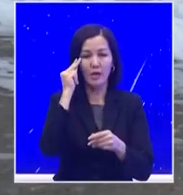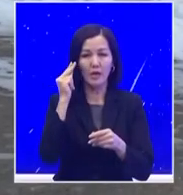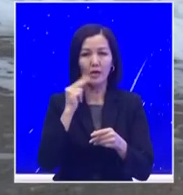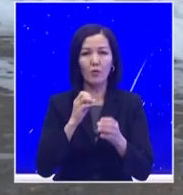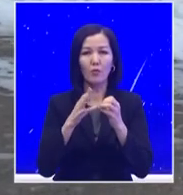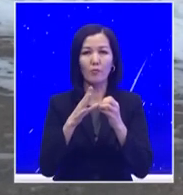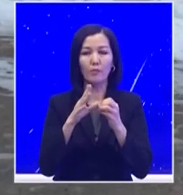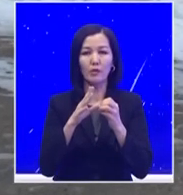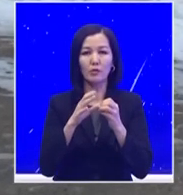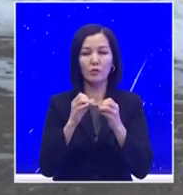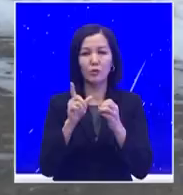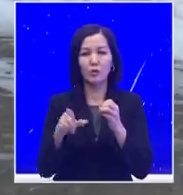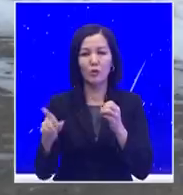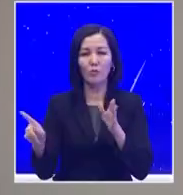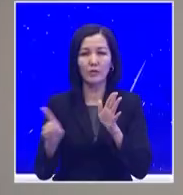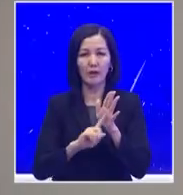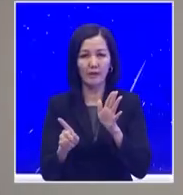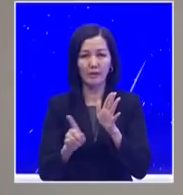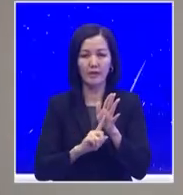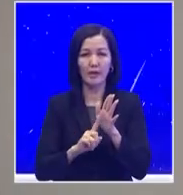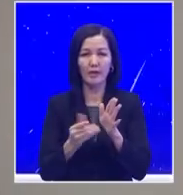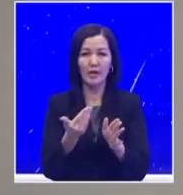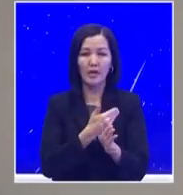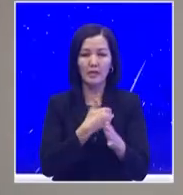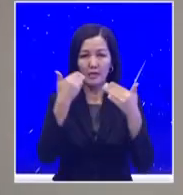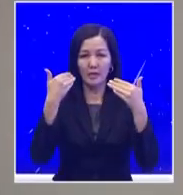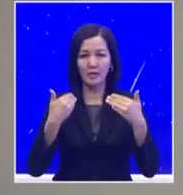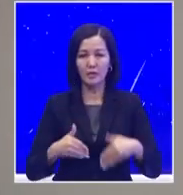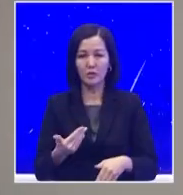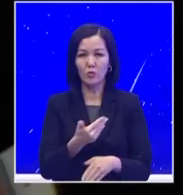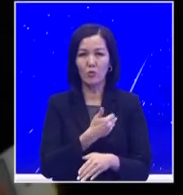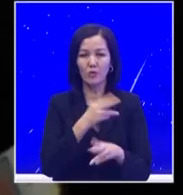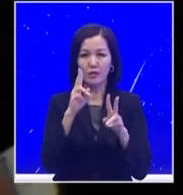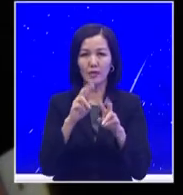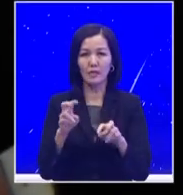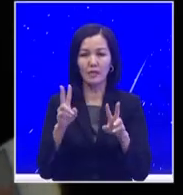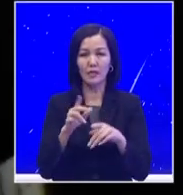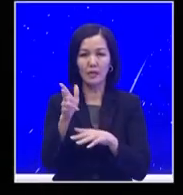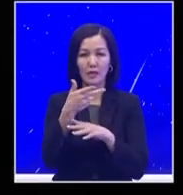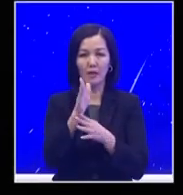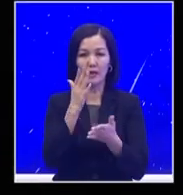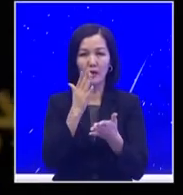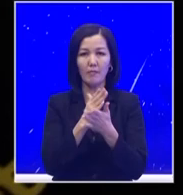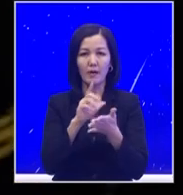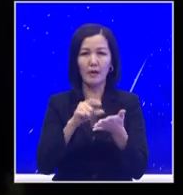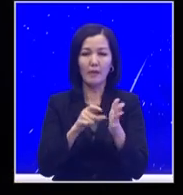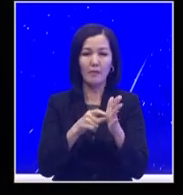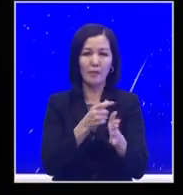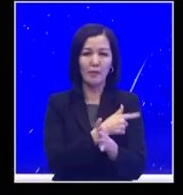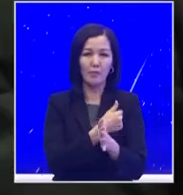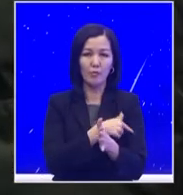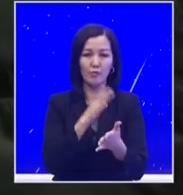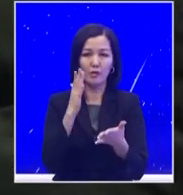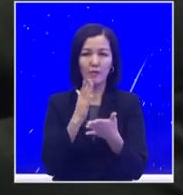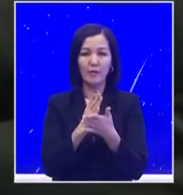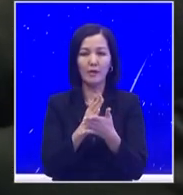жолаушы қатынайды. Қазір бекетке кіріп шығушылардың дене қызуын бақылайтын камера орнатылған. Медпункт пен изолятор бөлмесі де бар. Облыс әкімінің